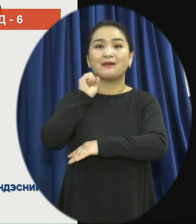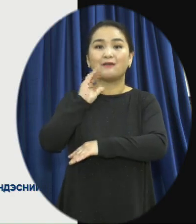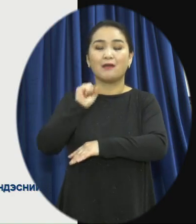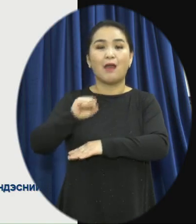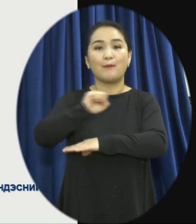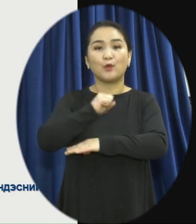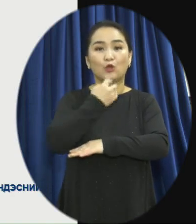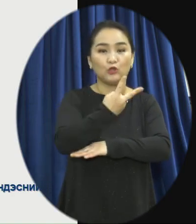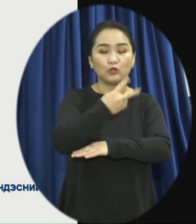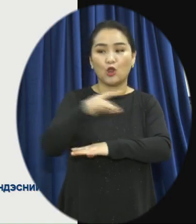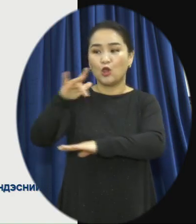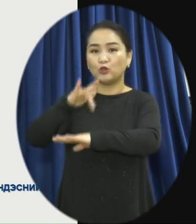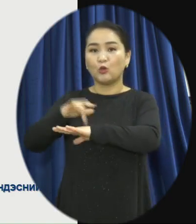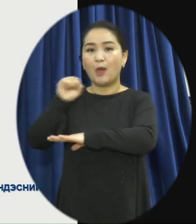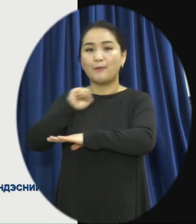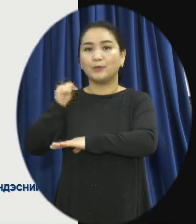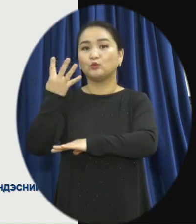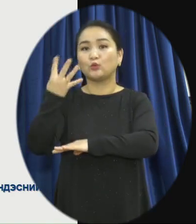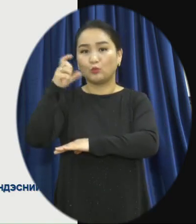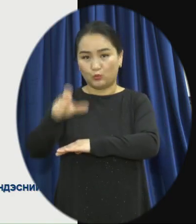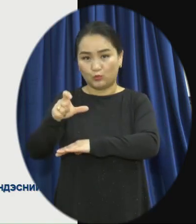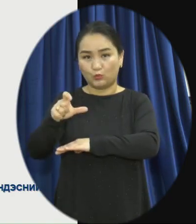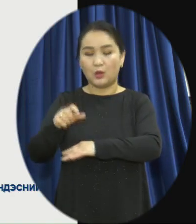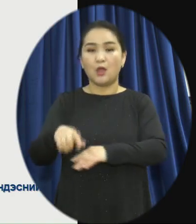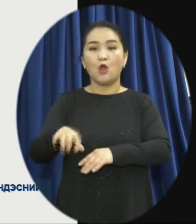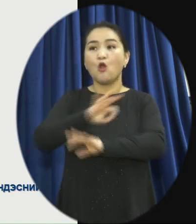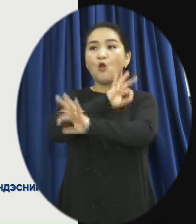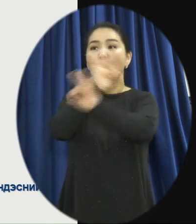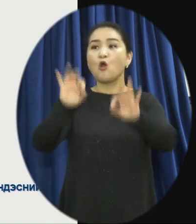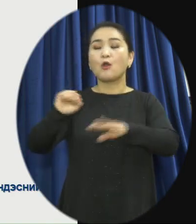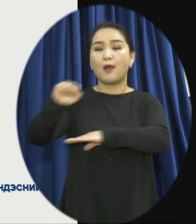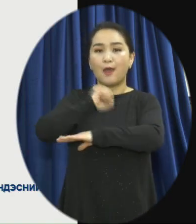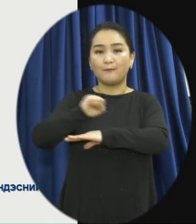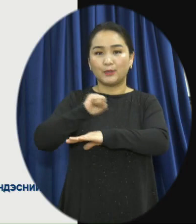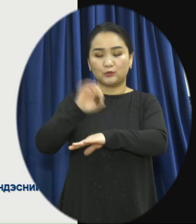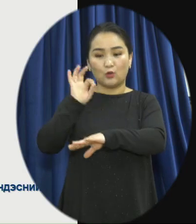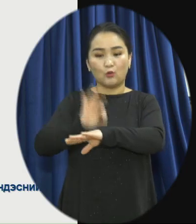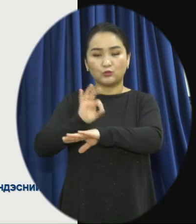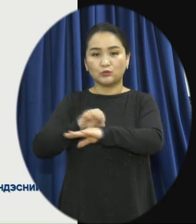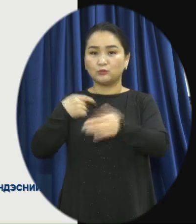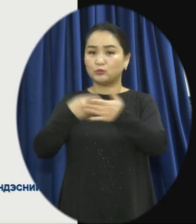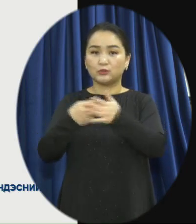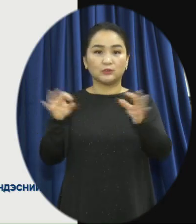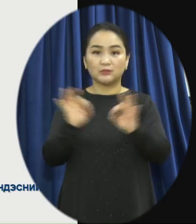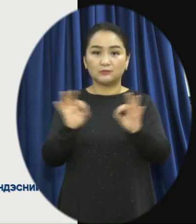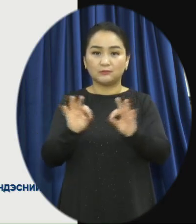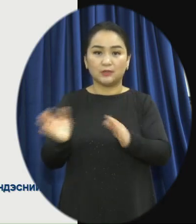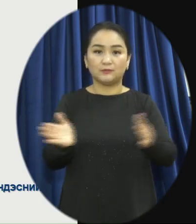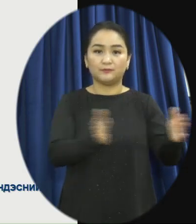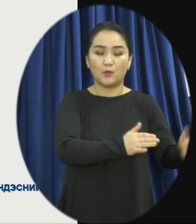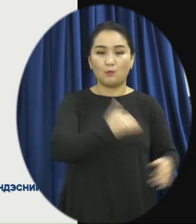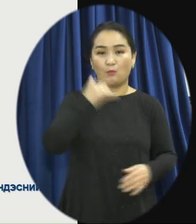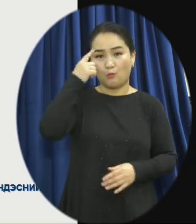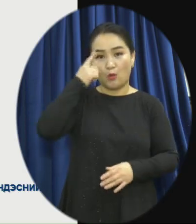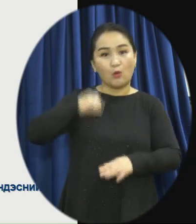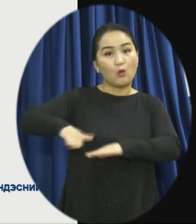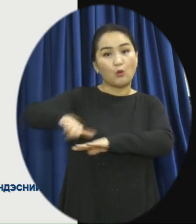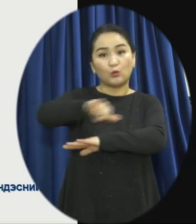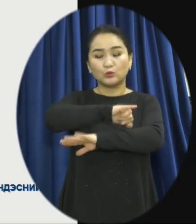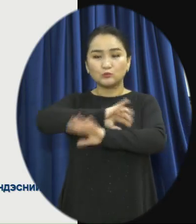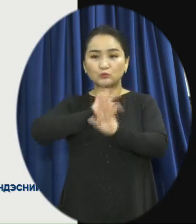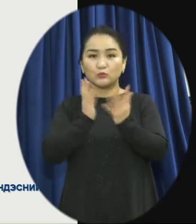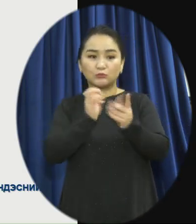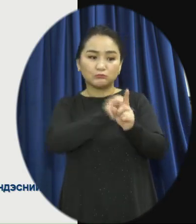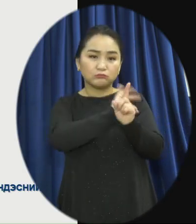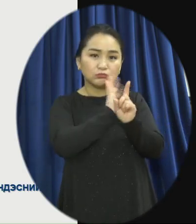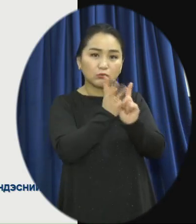тохиолдолтой, Төв аймагт 4 тохиолдолтой байна. За бусдын аймагт бол сүүлийн үед өвчл бүртгэгдээгүй байна. За улсын хэмжээнд кластер